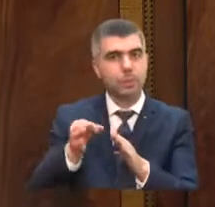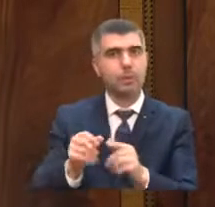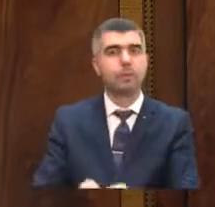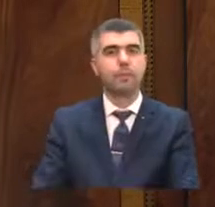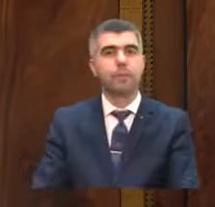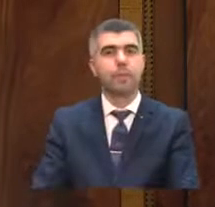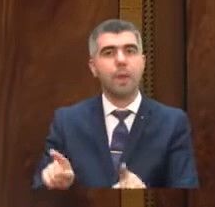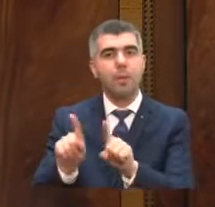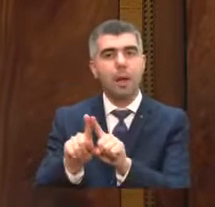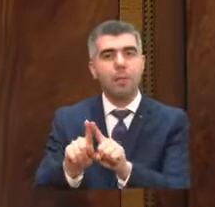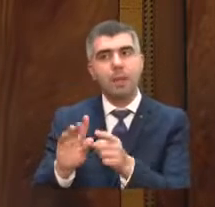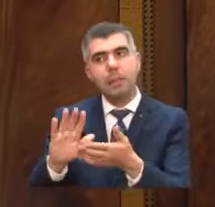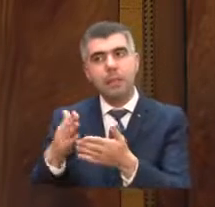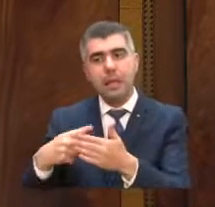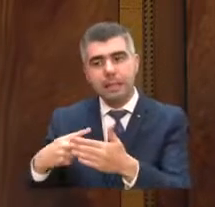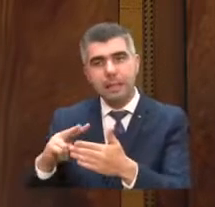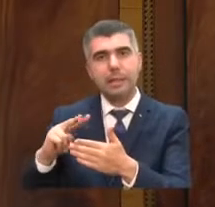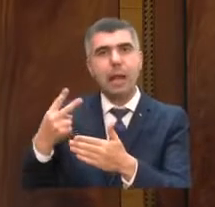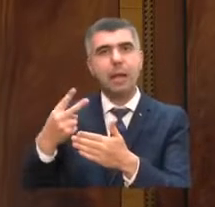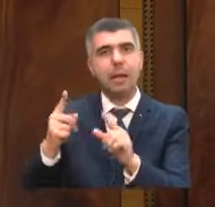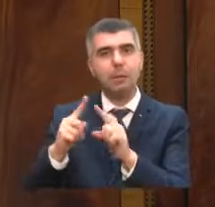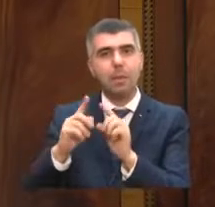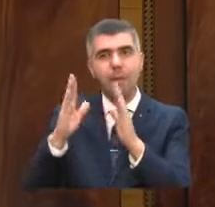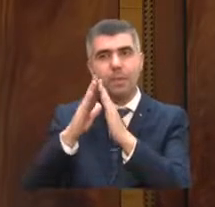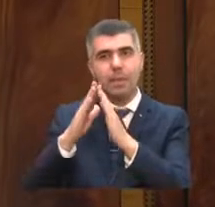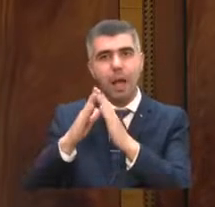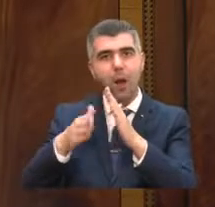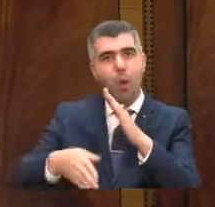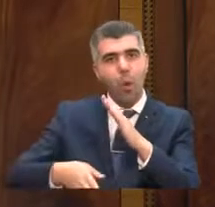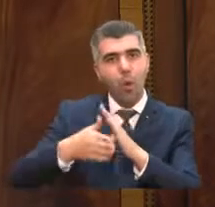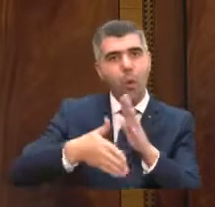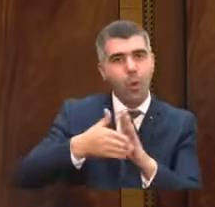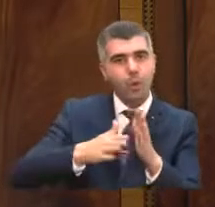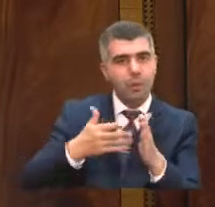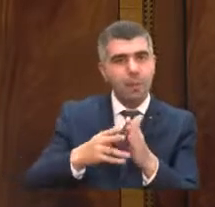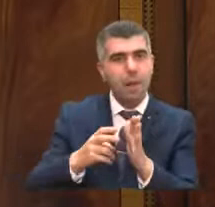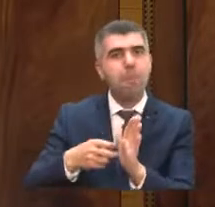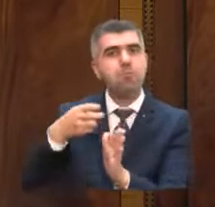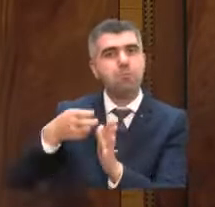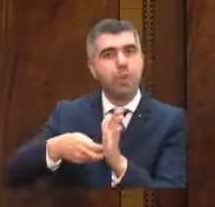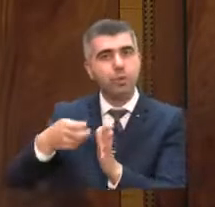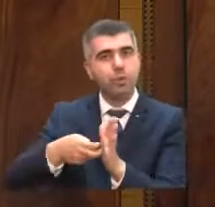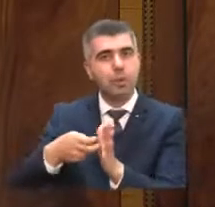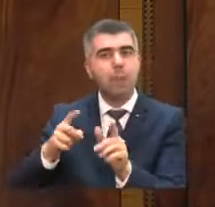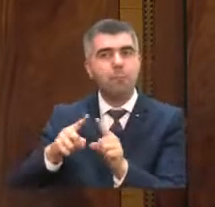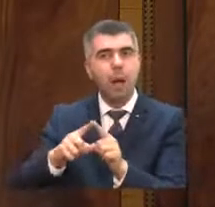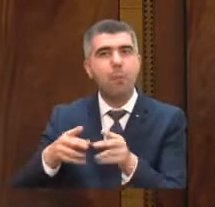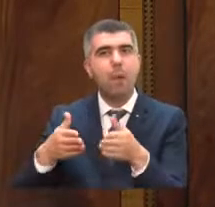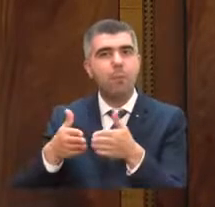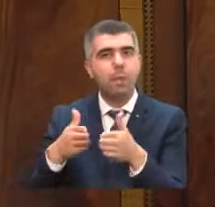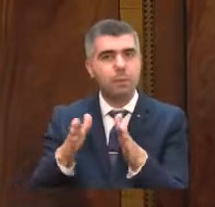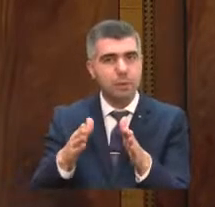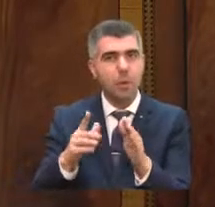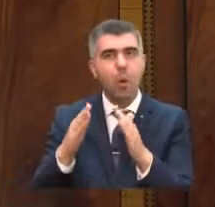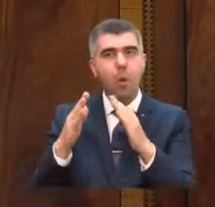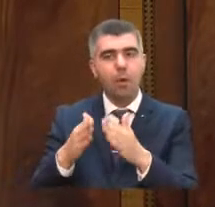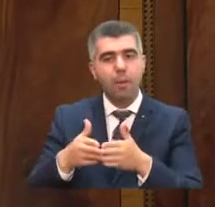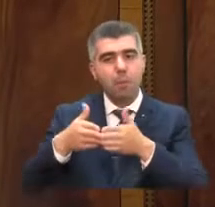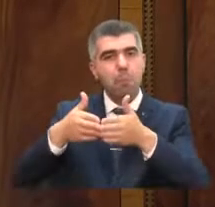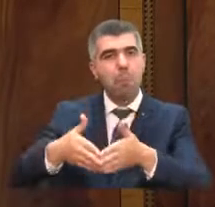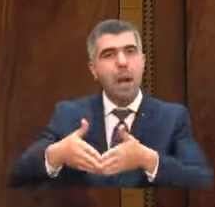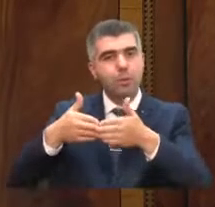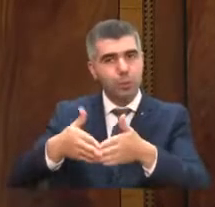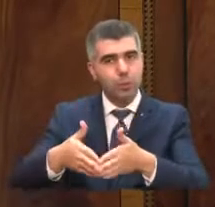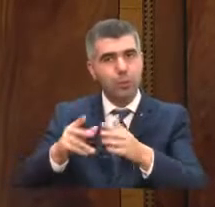التخفيف من الحجر الصحي، فتحنا المجال كذلك للنقل ديال المسافرين، واقتصرنا على جوج ديال الموانئ في أوروبا، الميناء ديال